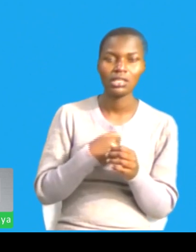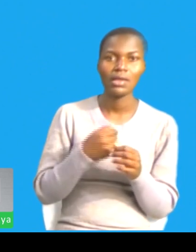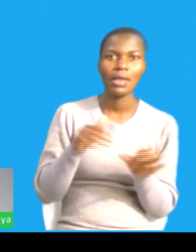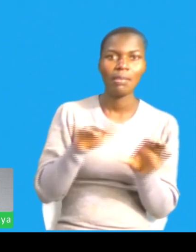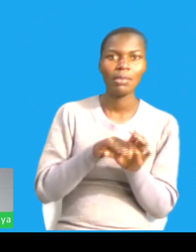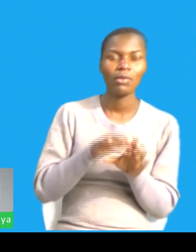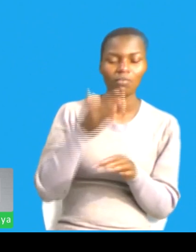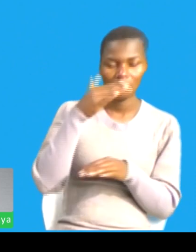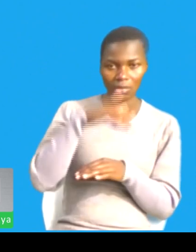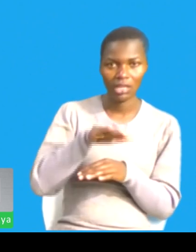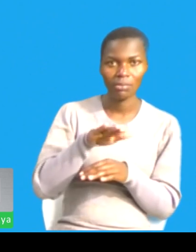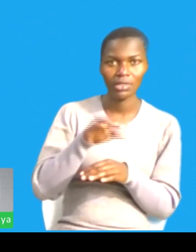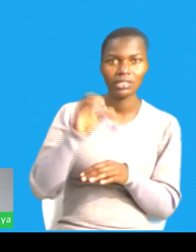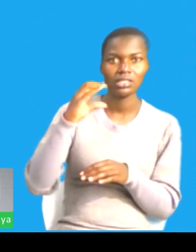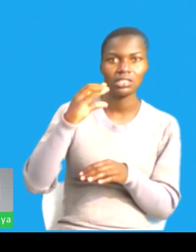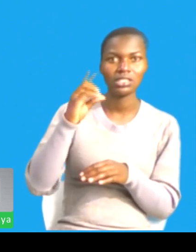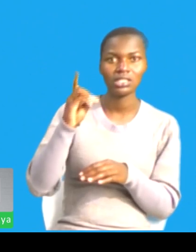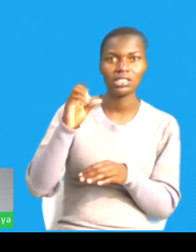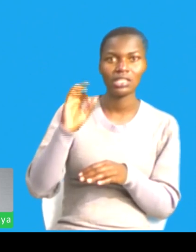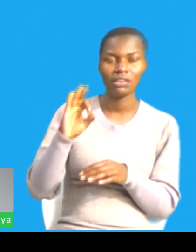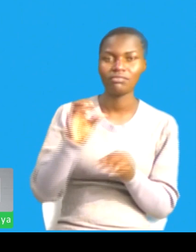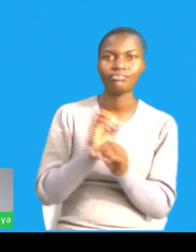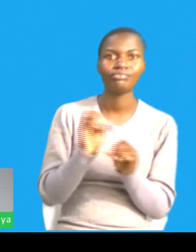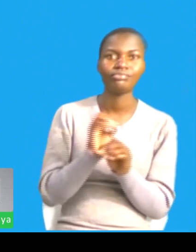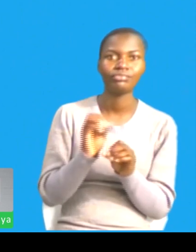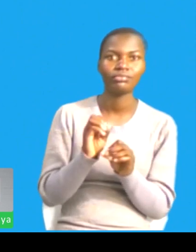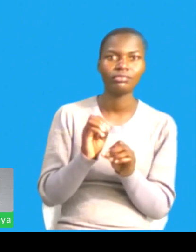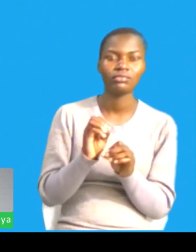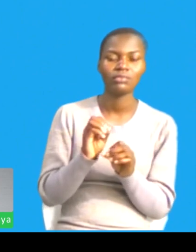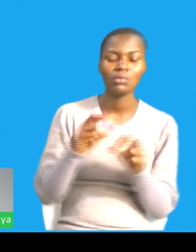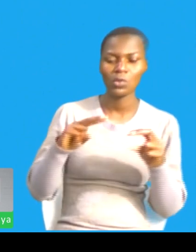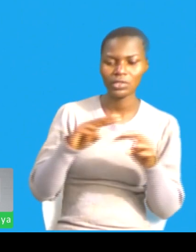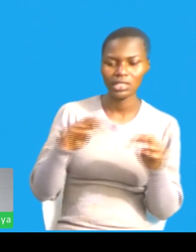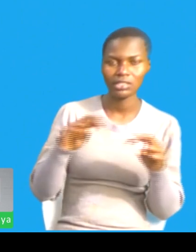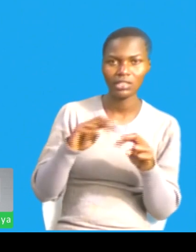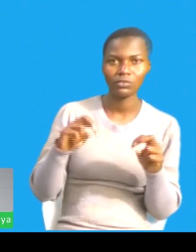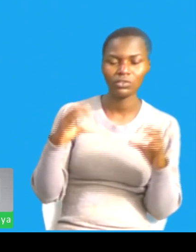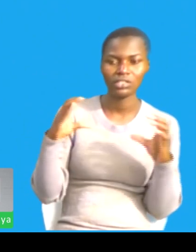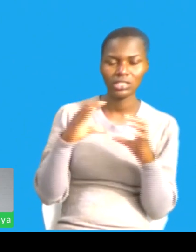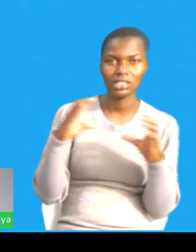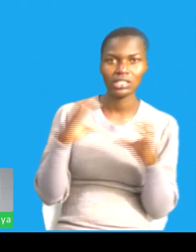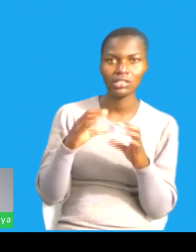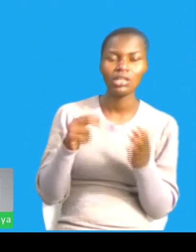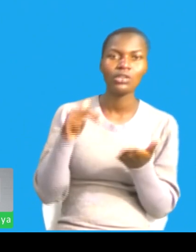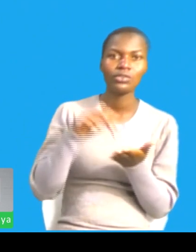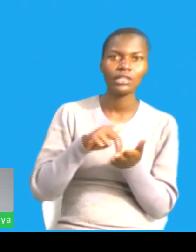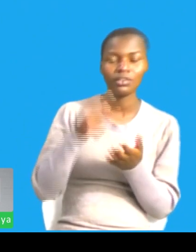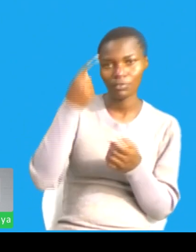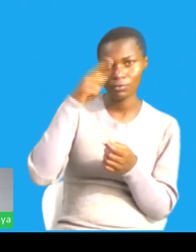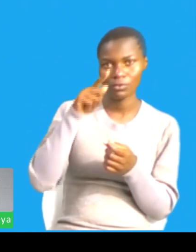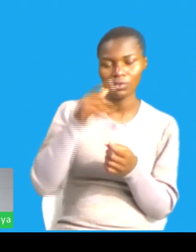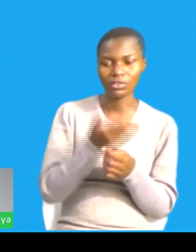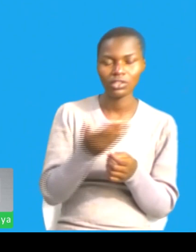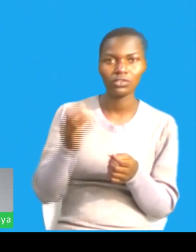kama imebidi inafaa tutafute wananchi wasimamie hizo mambo za CDF. Kwa sababu ukipatia mbunge kazi ya